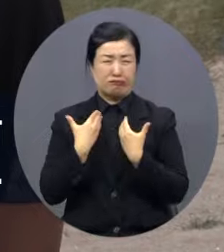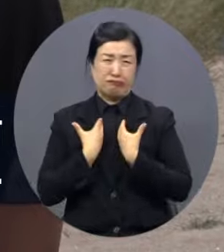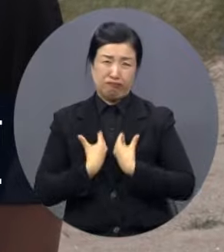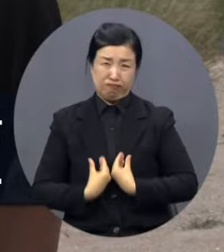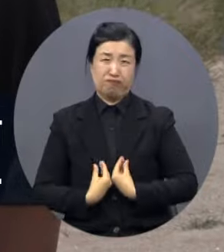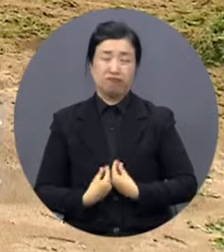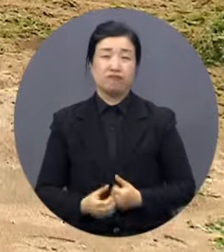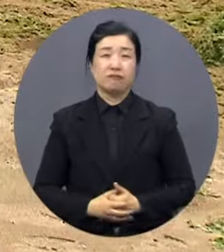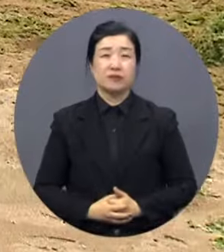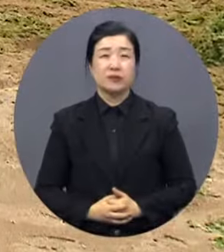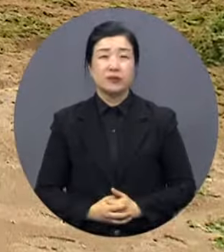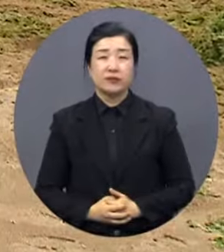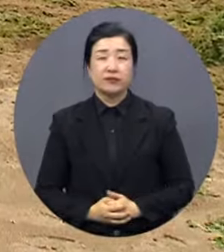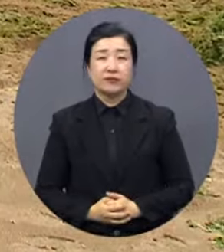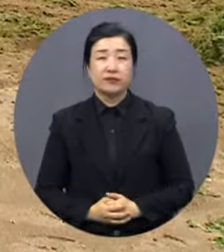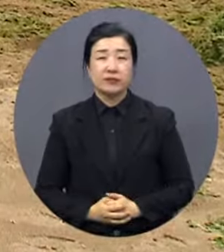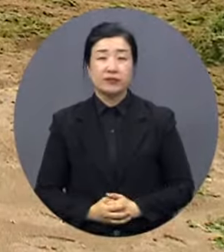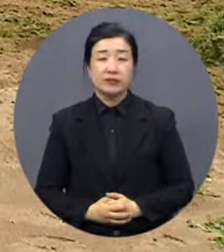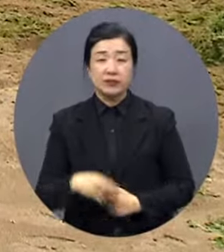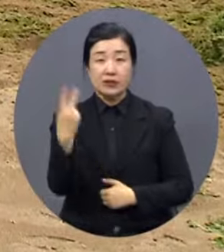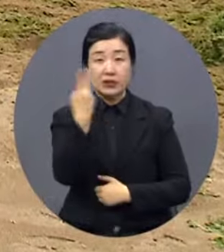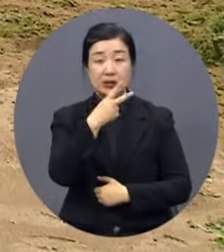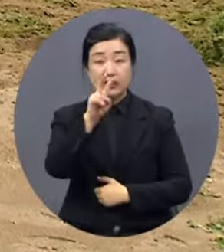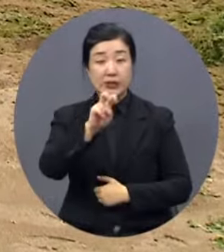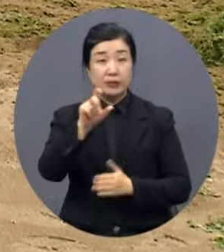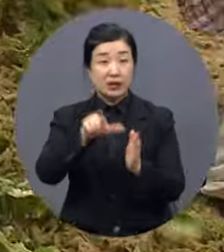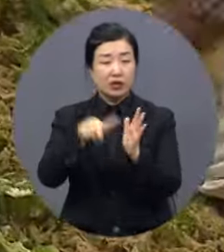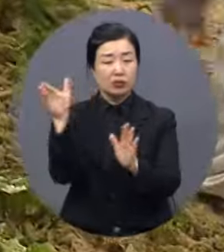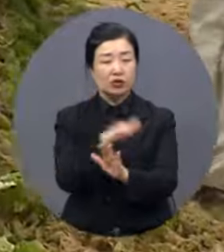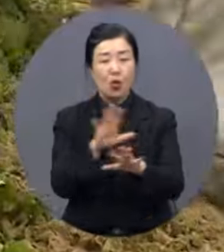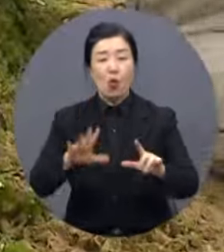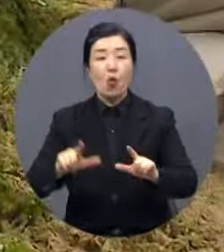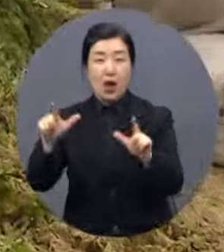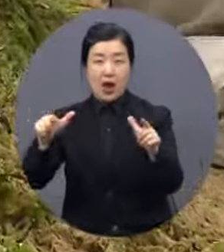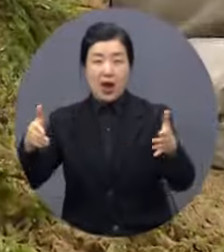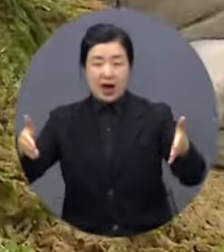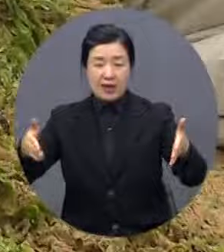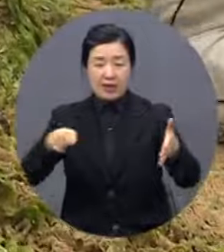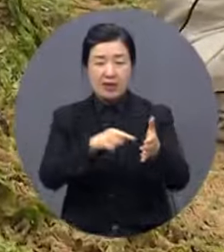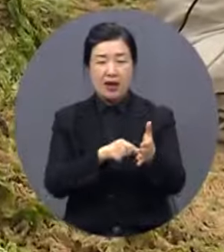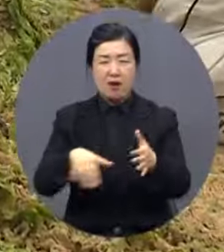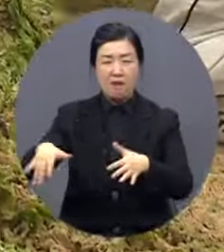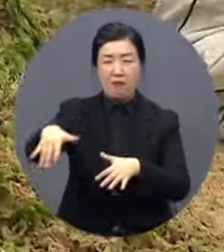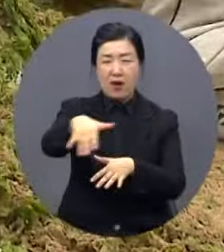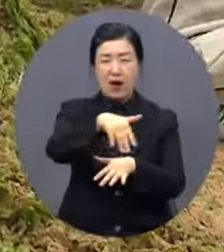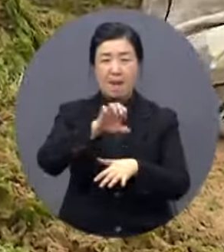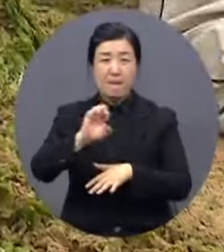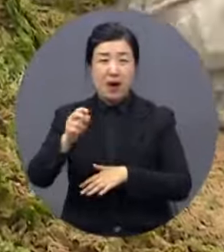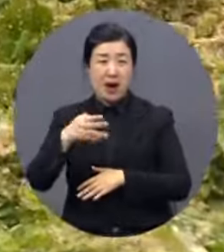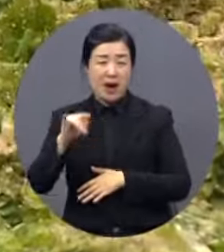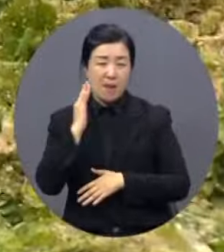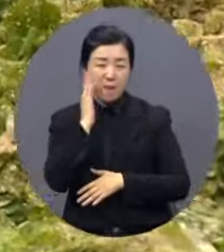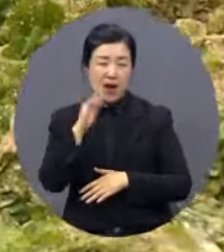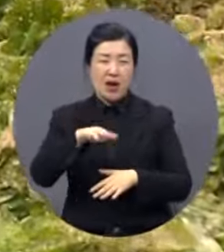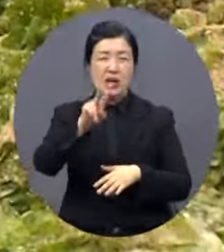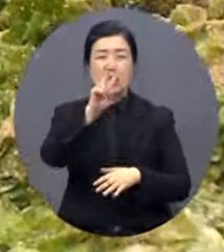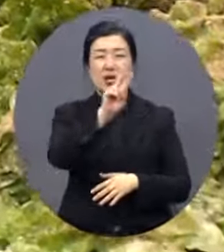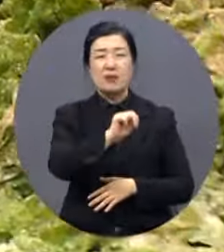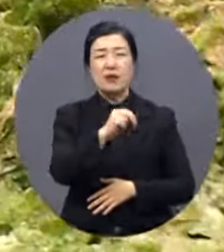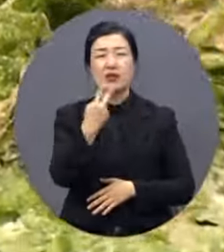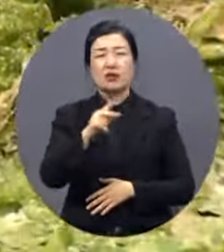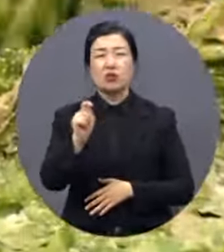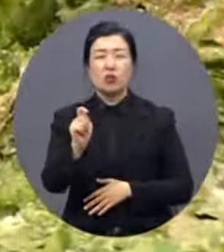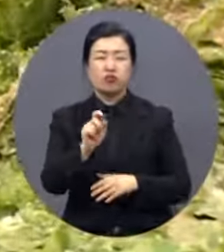들긴 하네요 지난 2020년부터 올해까지 제주 해안에서 수거된 구멍 갈레는 2여으로